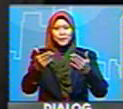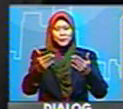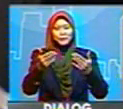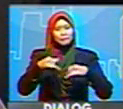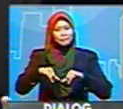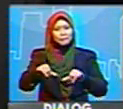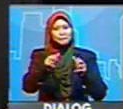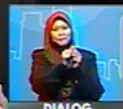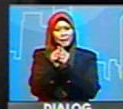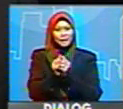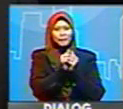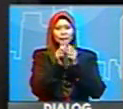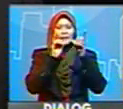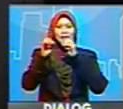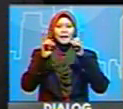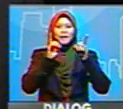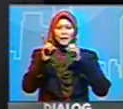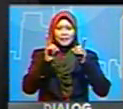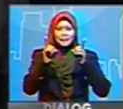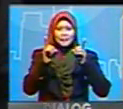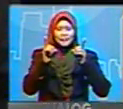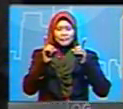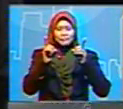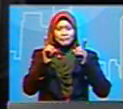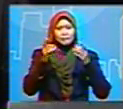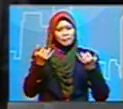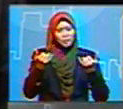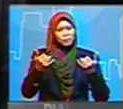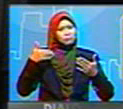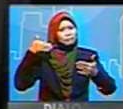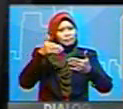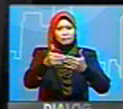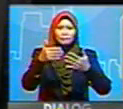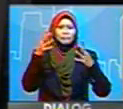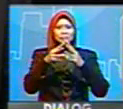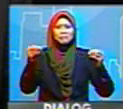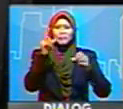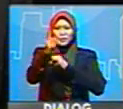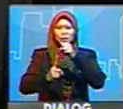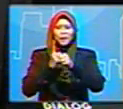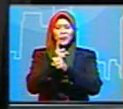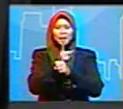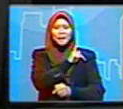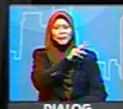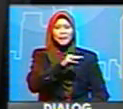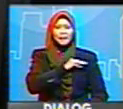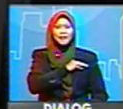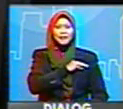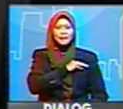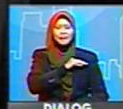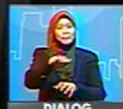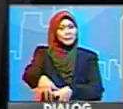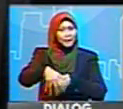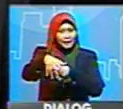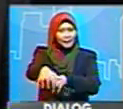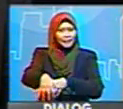bersama dialog pada malam ini dan pastinya diam tak diam Setahun Telah pun berlalu di mana Kementerian Pertanian dan industri asasani